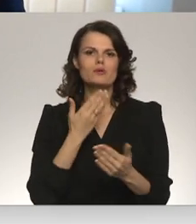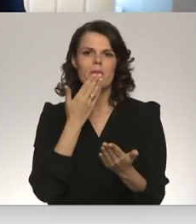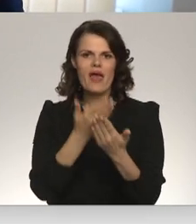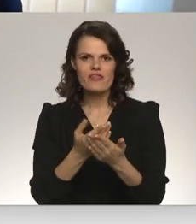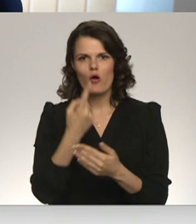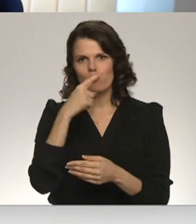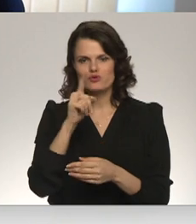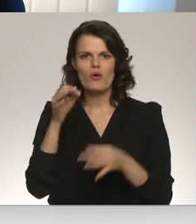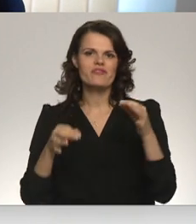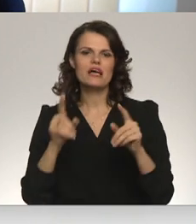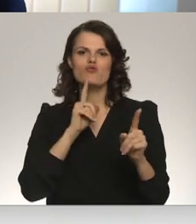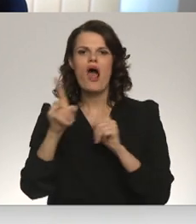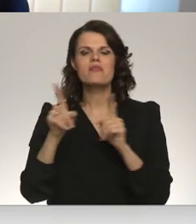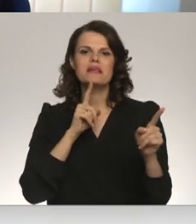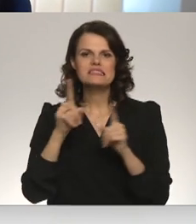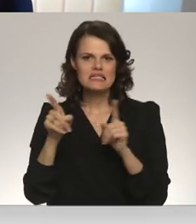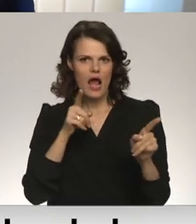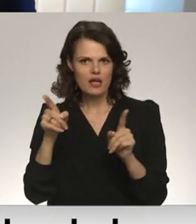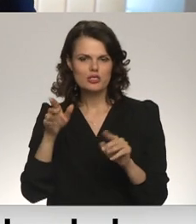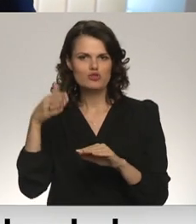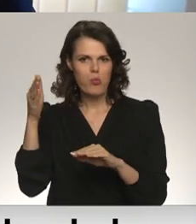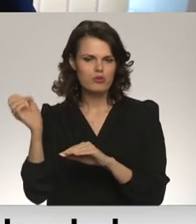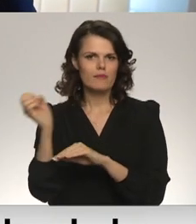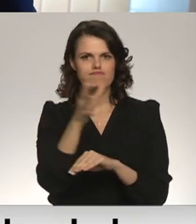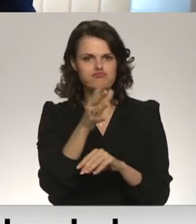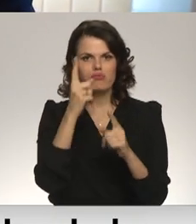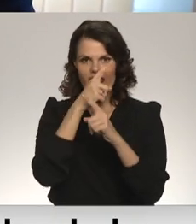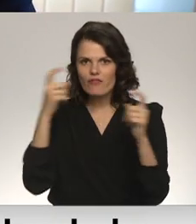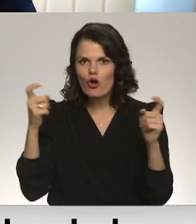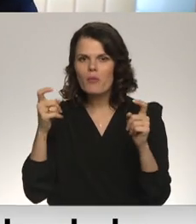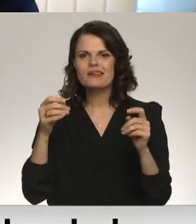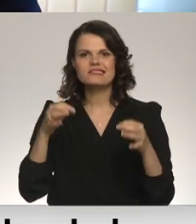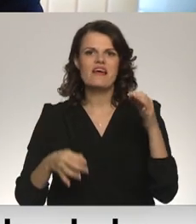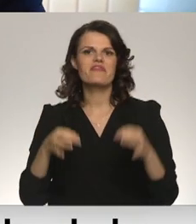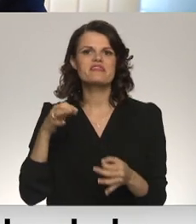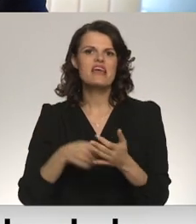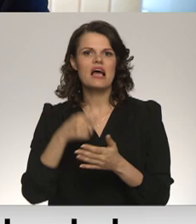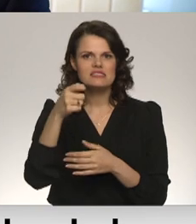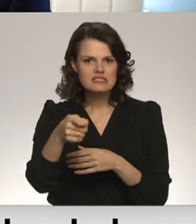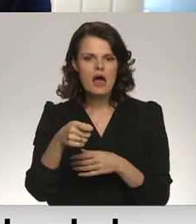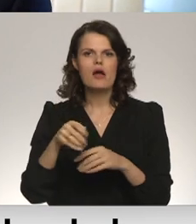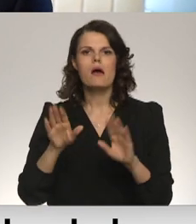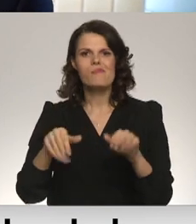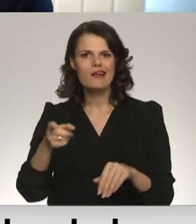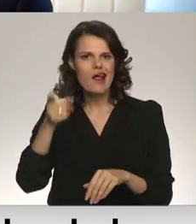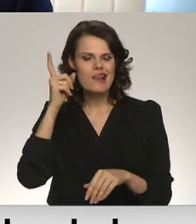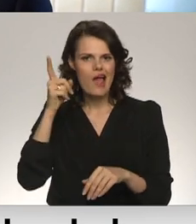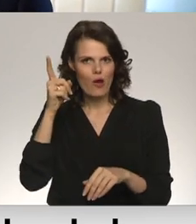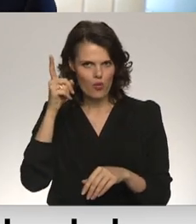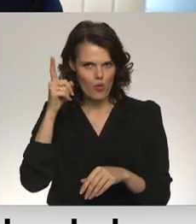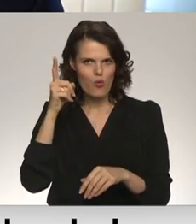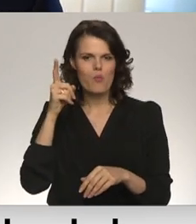no tiesu administrācijas puses, ir nosūtīta informācija tiesai par lieguma